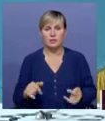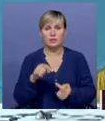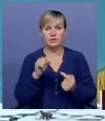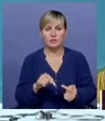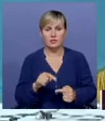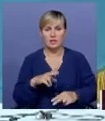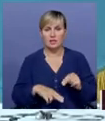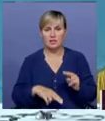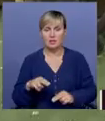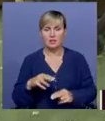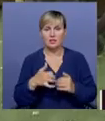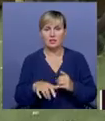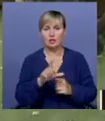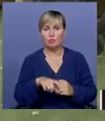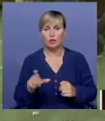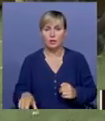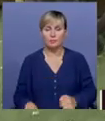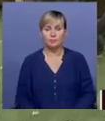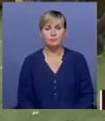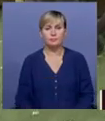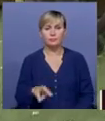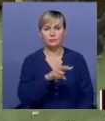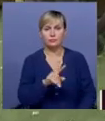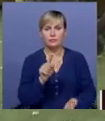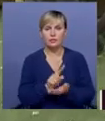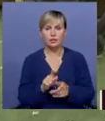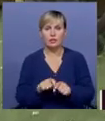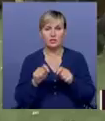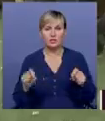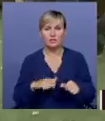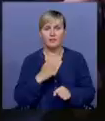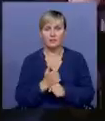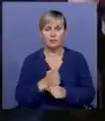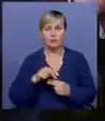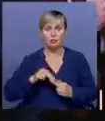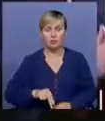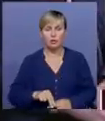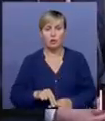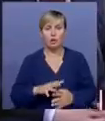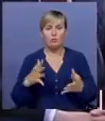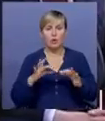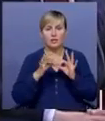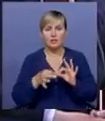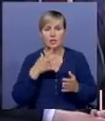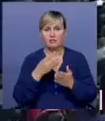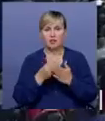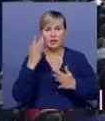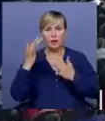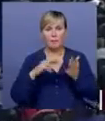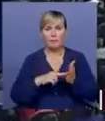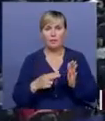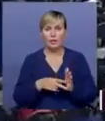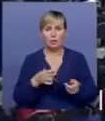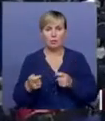соответствующее настроение среди людей. Мы должны создавать обстановку труда. Более детально о своих амбициозных планах